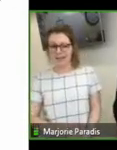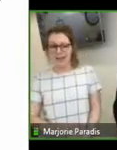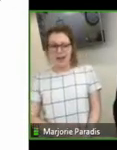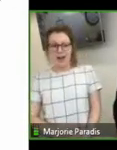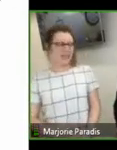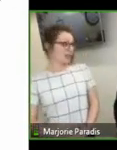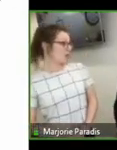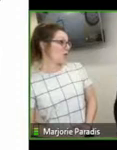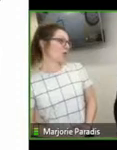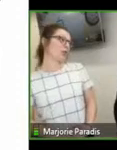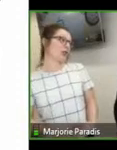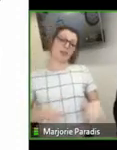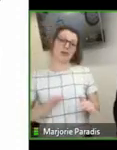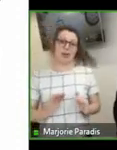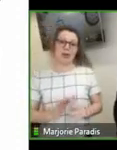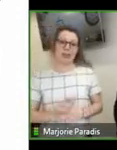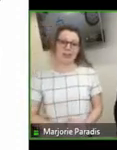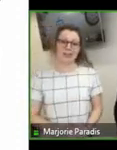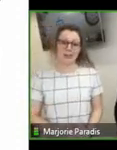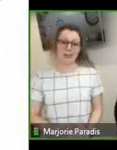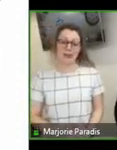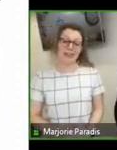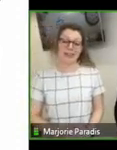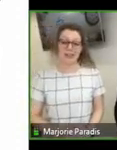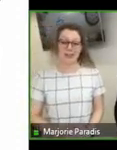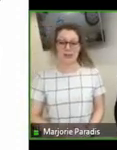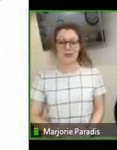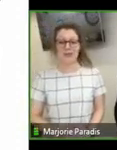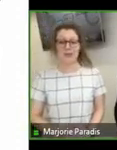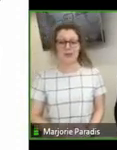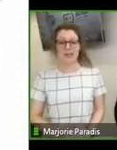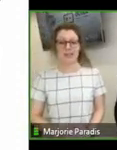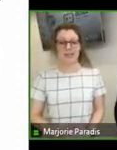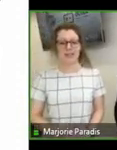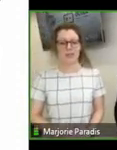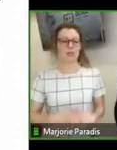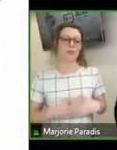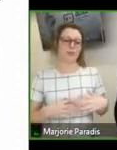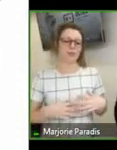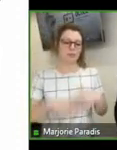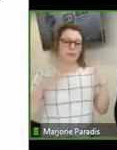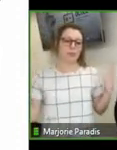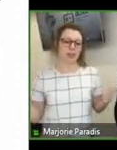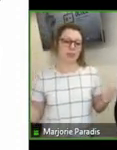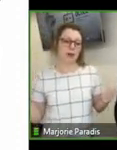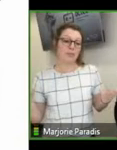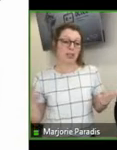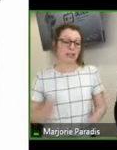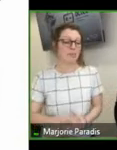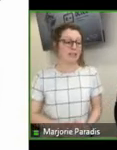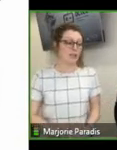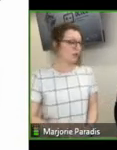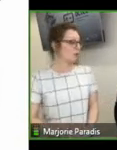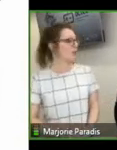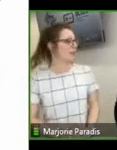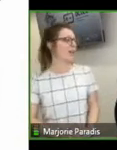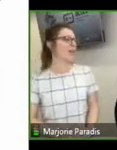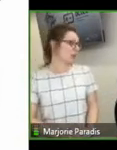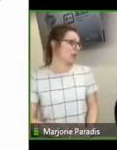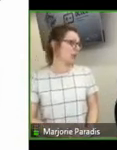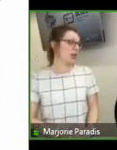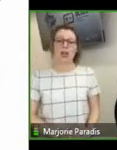matin. Déjà, on a comme rodé notre truc. Peut-être qu'il y en a, vous avez vu passer, puis peut-être même dans les médias sociaux,